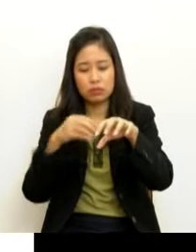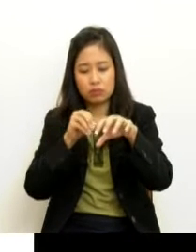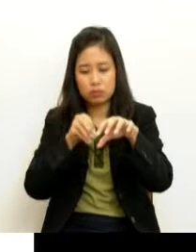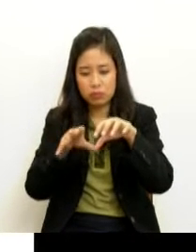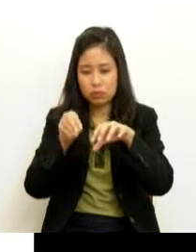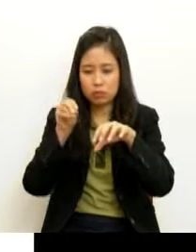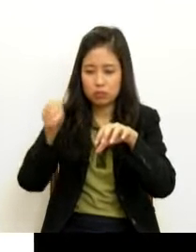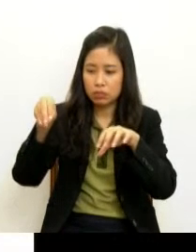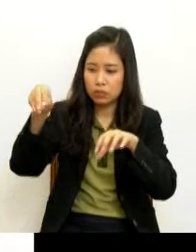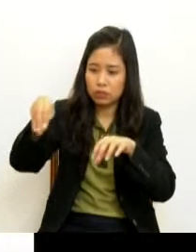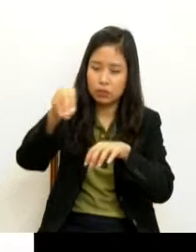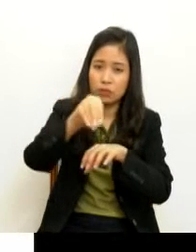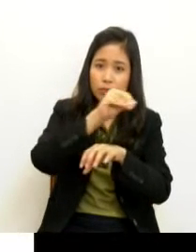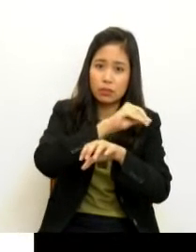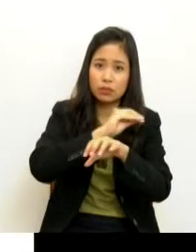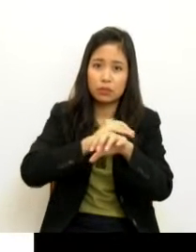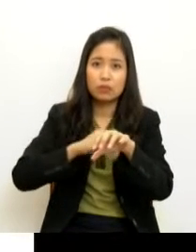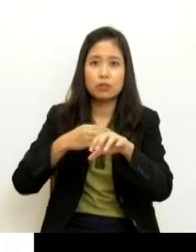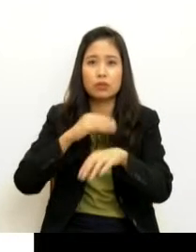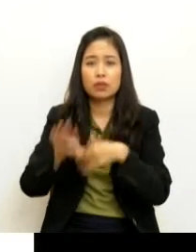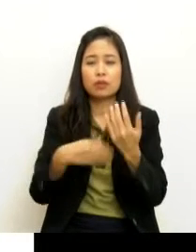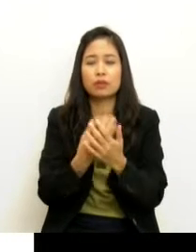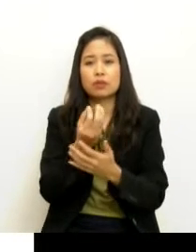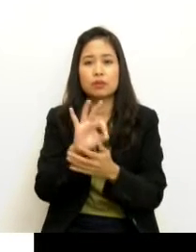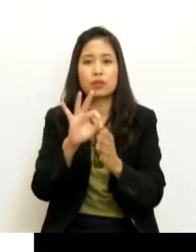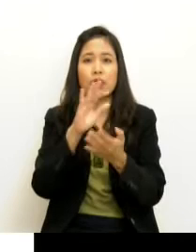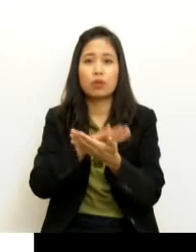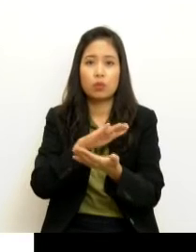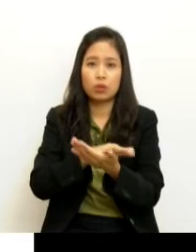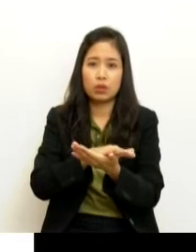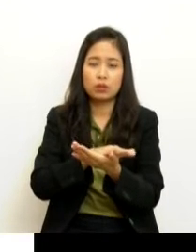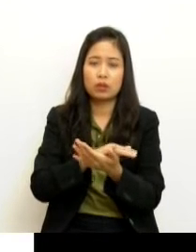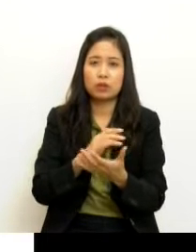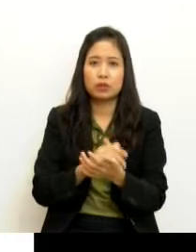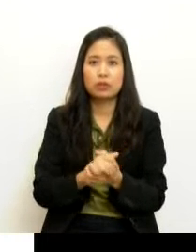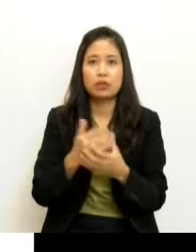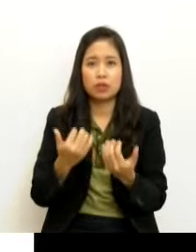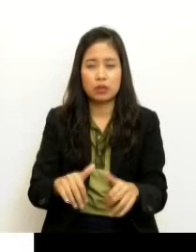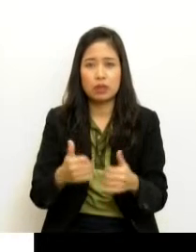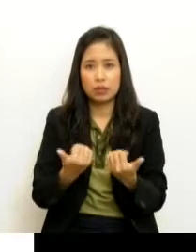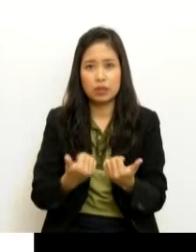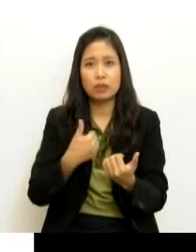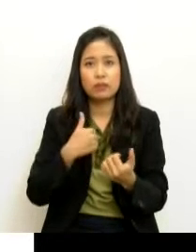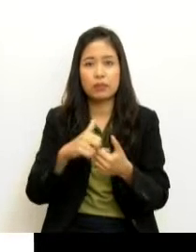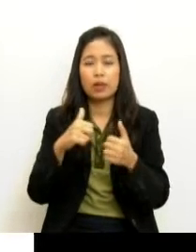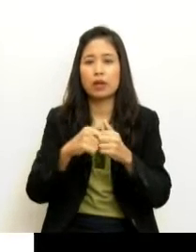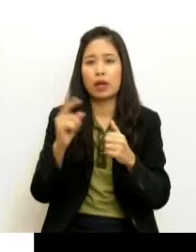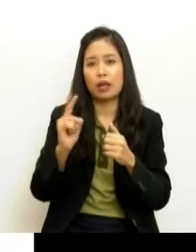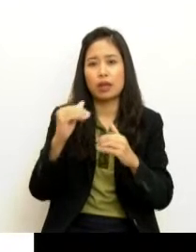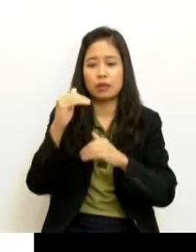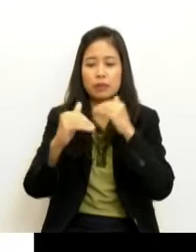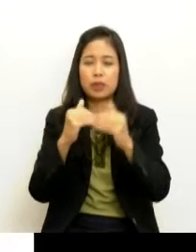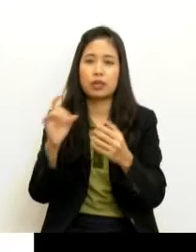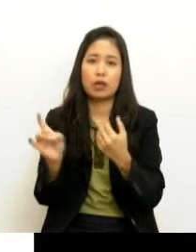ๆนะครับมีอยู่49โรงยังมีปัญหาในเรื่องความเหลื่อมล้ำของคุณภาพในการจัดการศึกษ